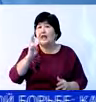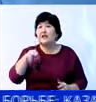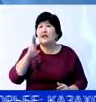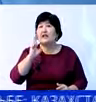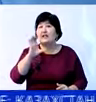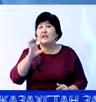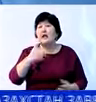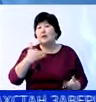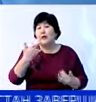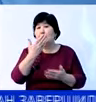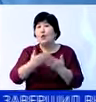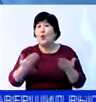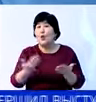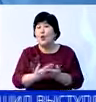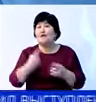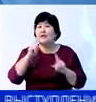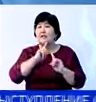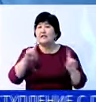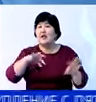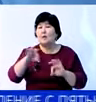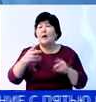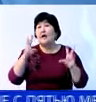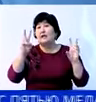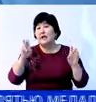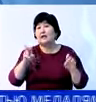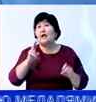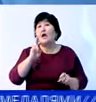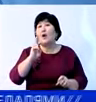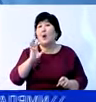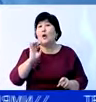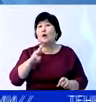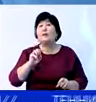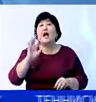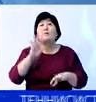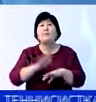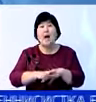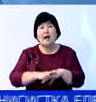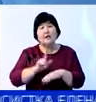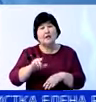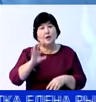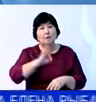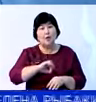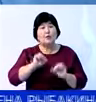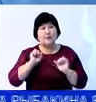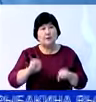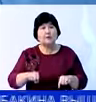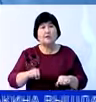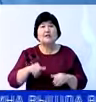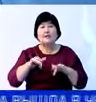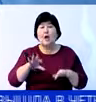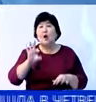На днях он представил свой новый инновационный проект, который называется «Конгломерат Банк». С помощью этой системы можно